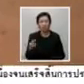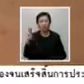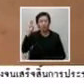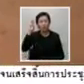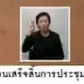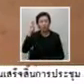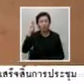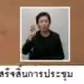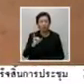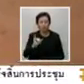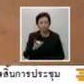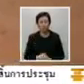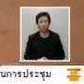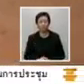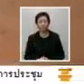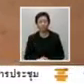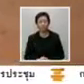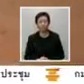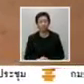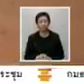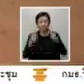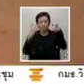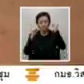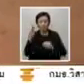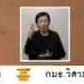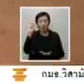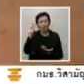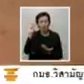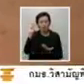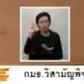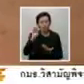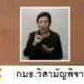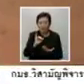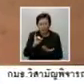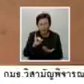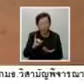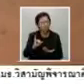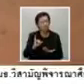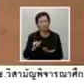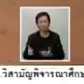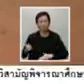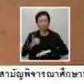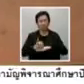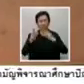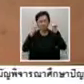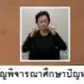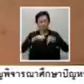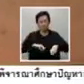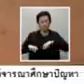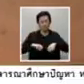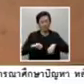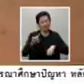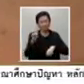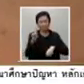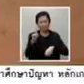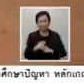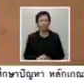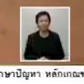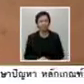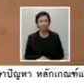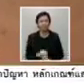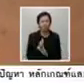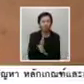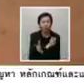ฏิญาณก็ไม่สามารถจะบริหารราชการแผ่นดินได้ฉะนั้นสิ่งที่เกิดขึ้นก่อนหน้านั้น